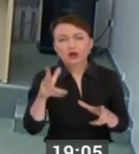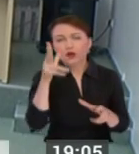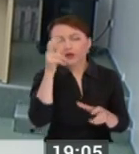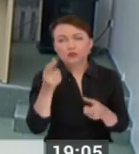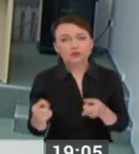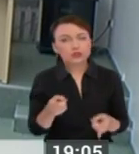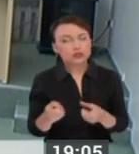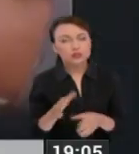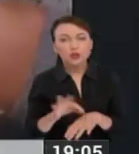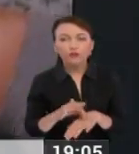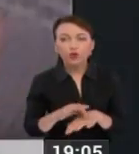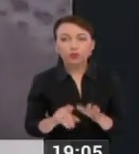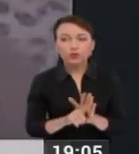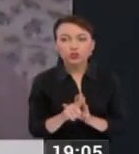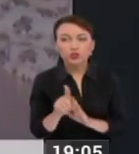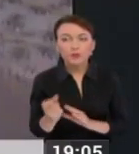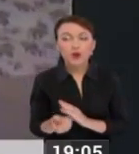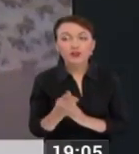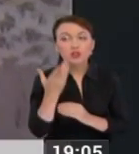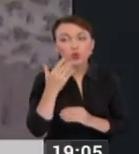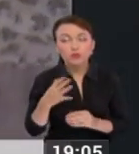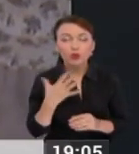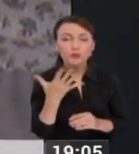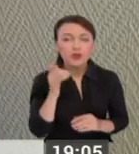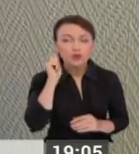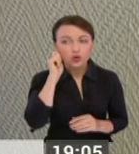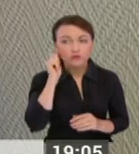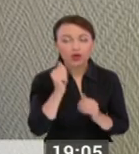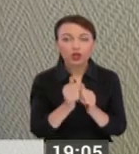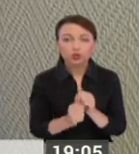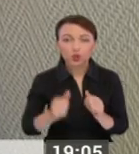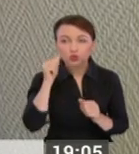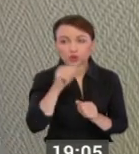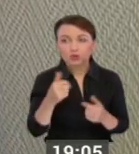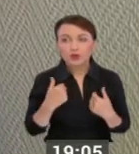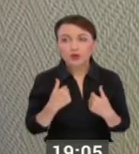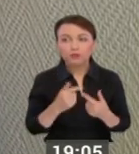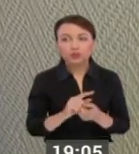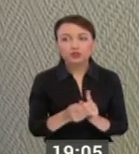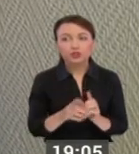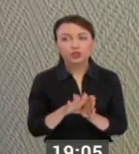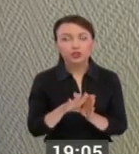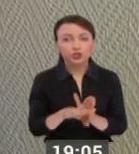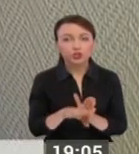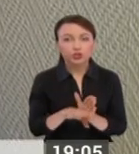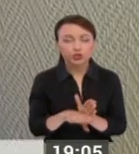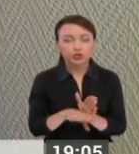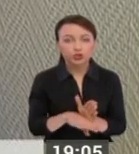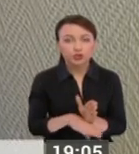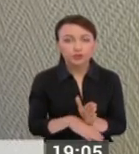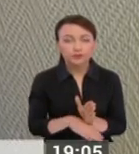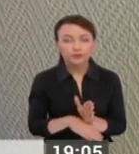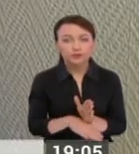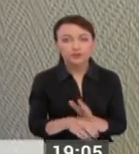біль. Хвороба почала проявлятися, коли їй було 5 років. З кожним роком мені ставало все гірше, гірше, гірше.